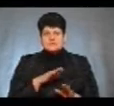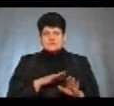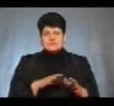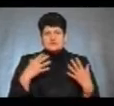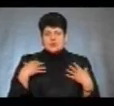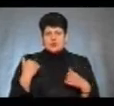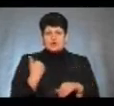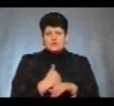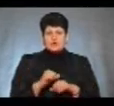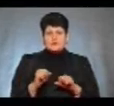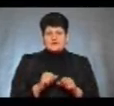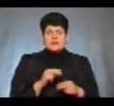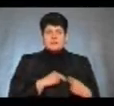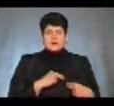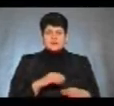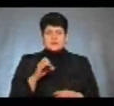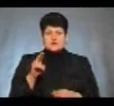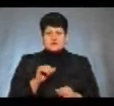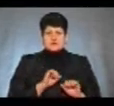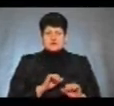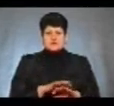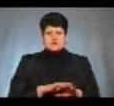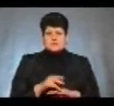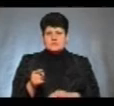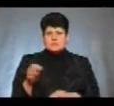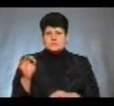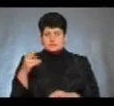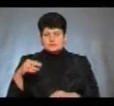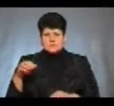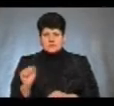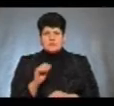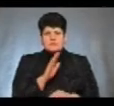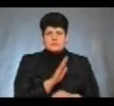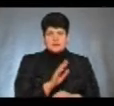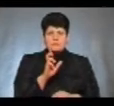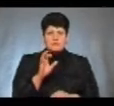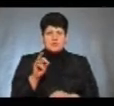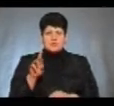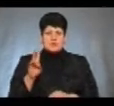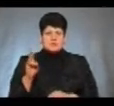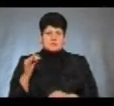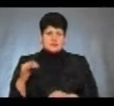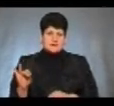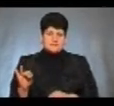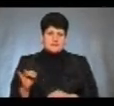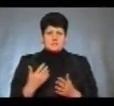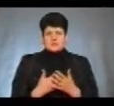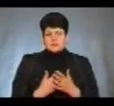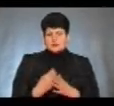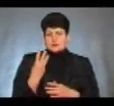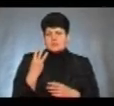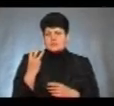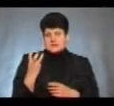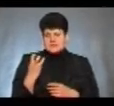Головного управління праці та соцзахисту населення Тернопільської облдержадміністрації Вадим Боярський. Близько 300